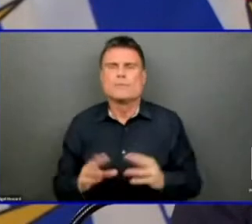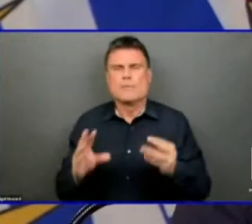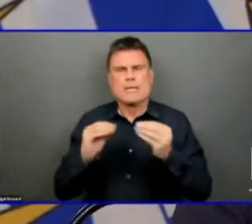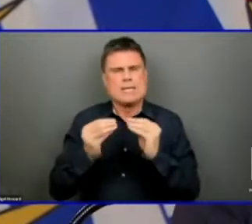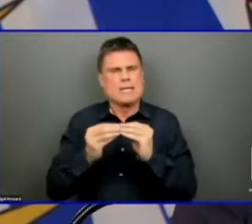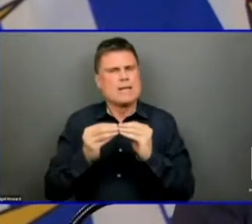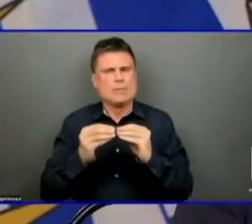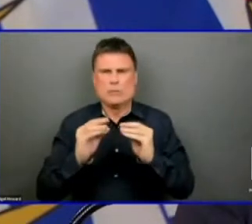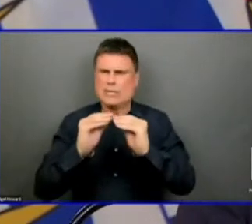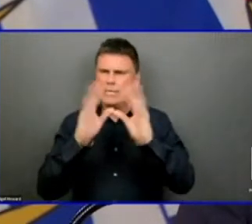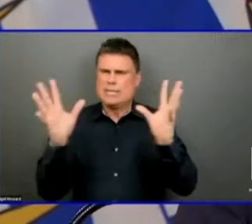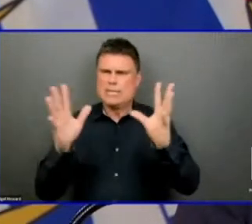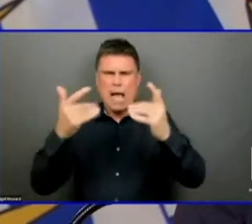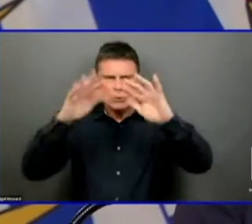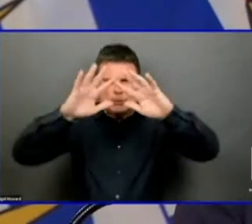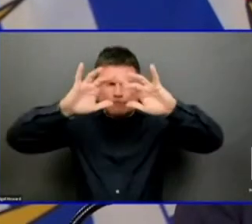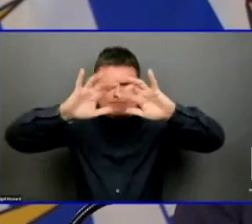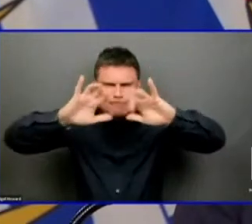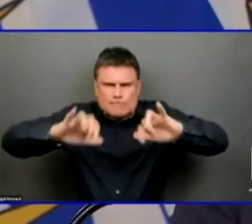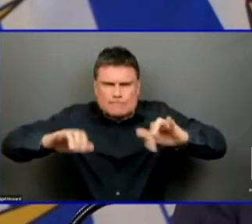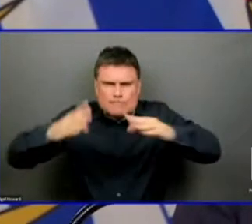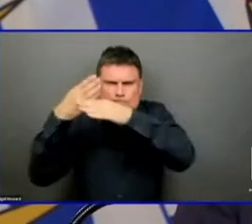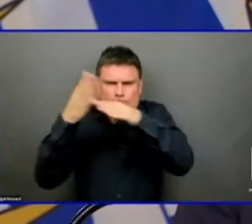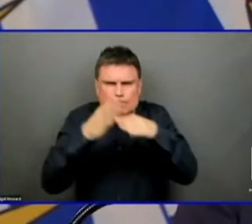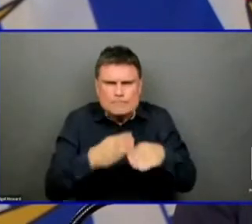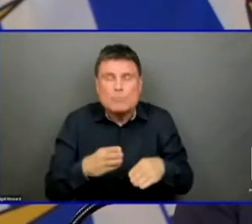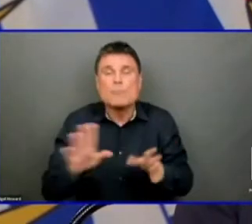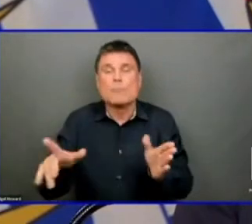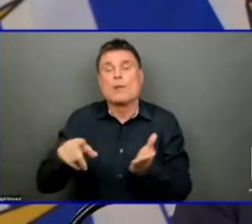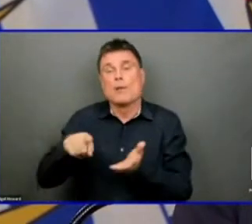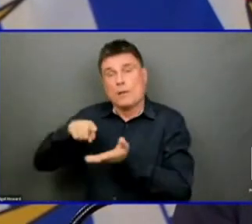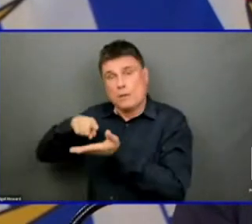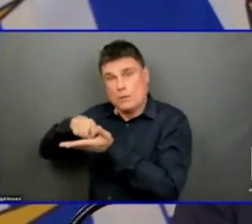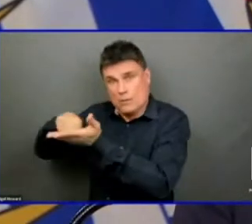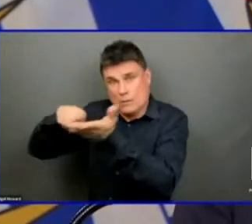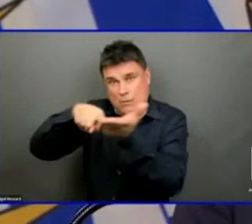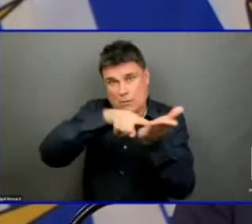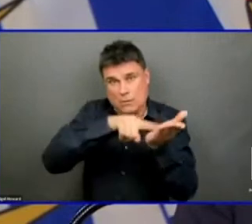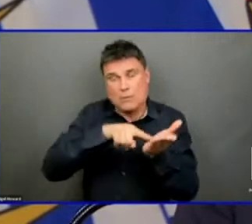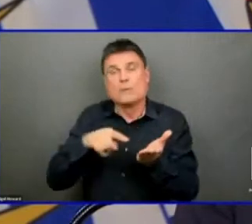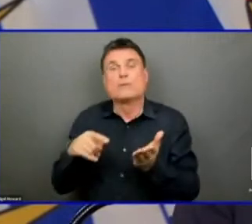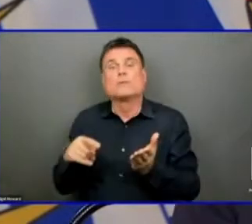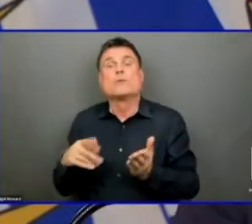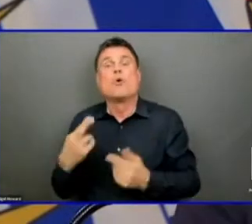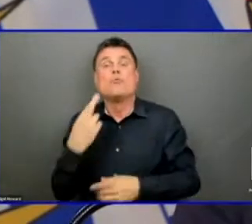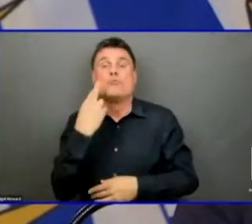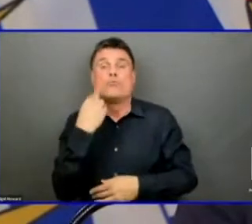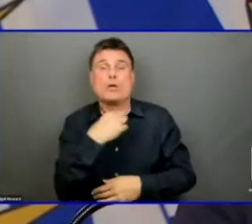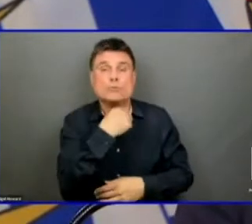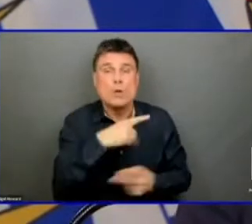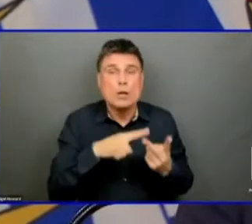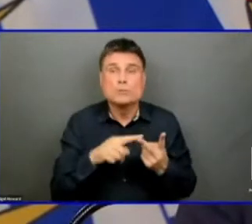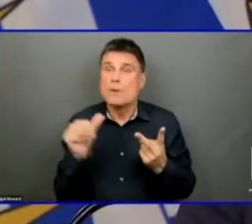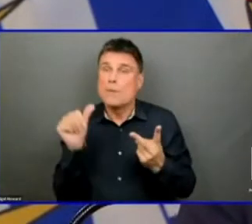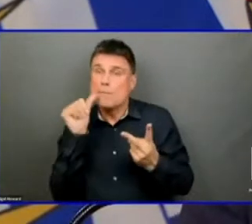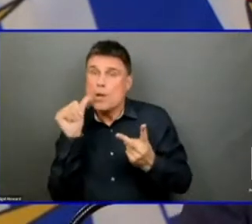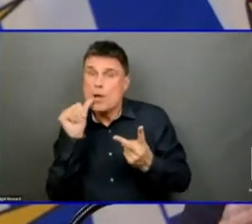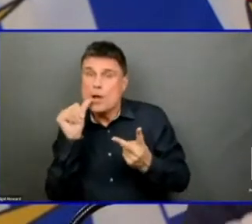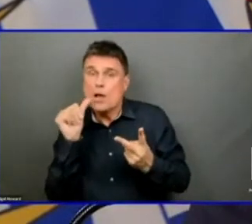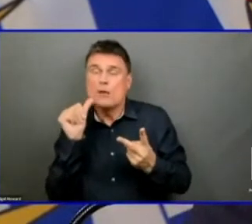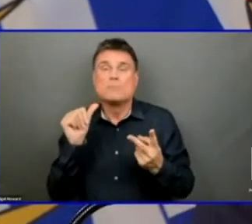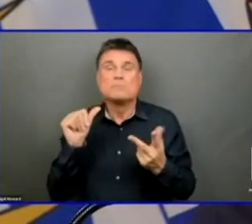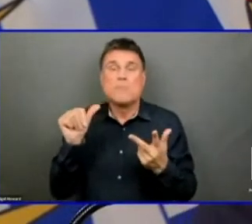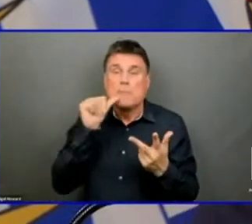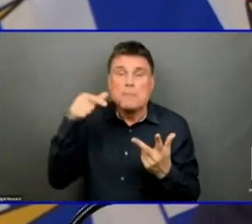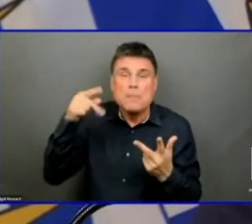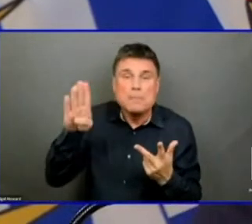个职员也有感染。 Restaurants, bars, pubs in Vancouver, but also in Whistler and in the 说 Vancouver coastal 温哥 area.